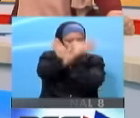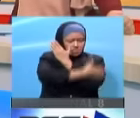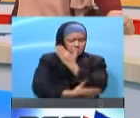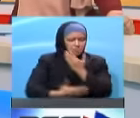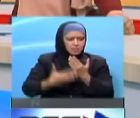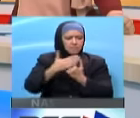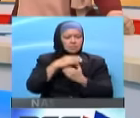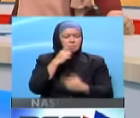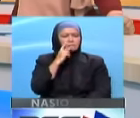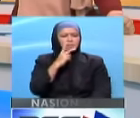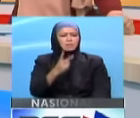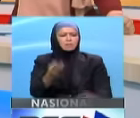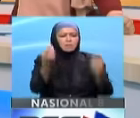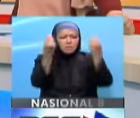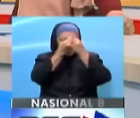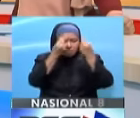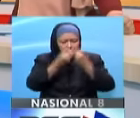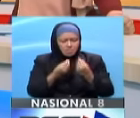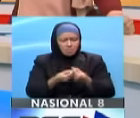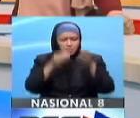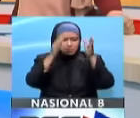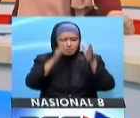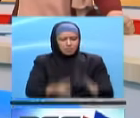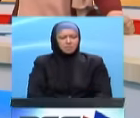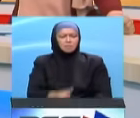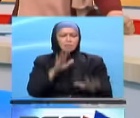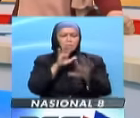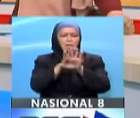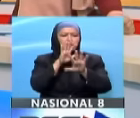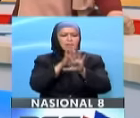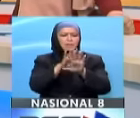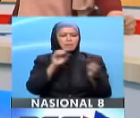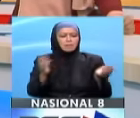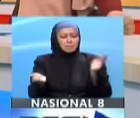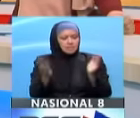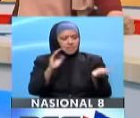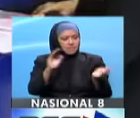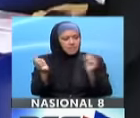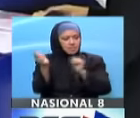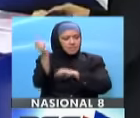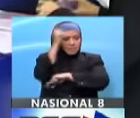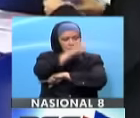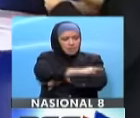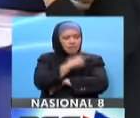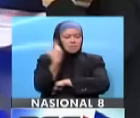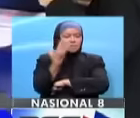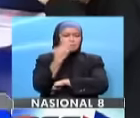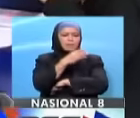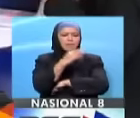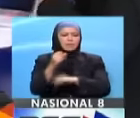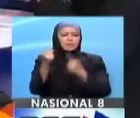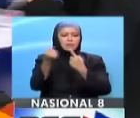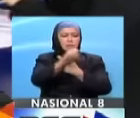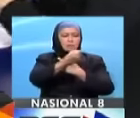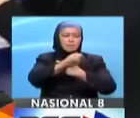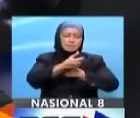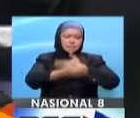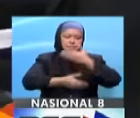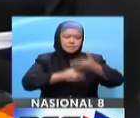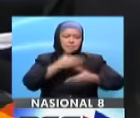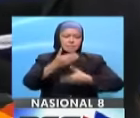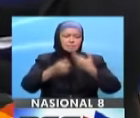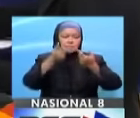bilangan penumpang agak ramai berbanding hari biasa. Bagaimanapun, suasana di TBS ini berjalan dengan sistematik memandangkan